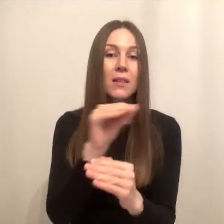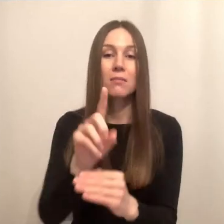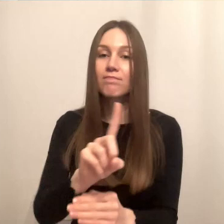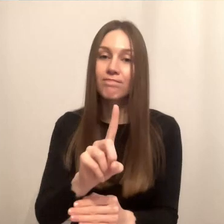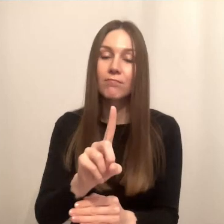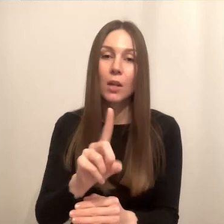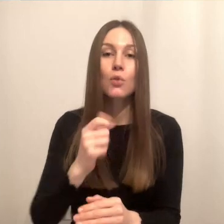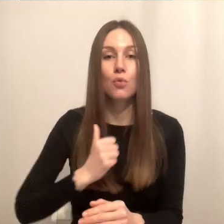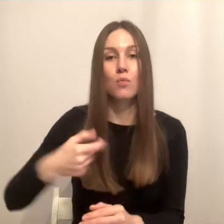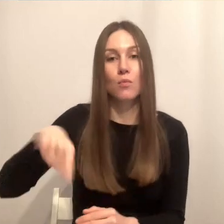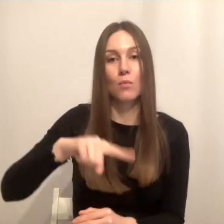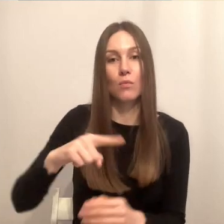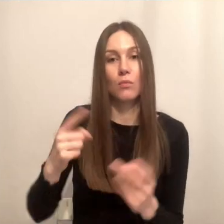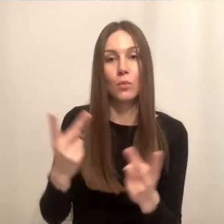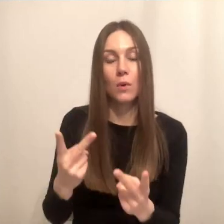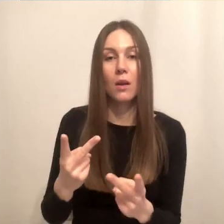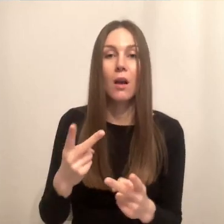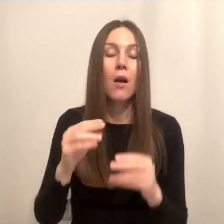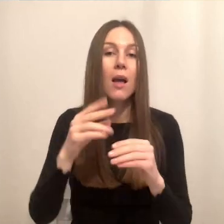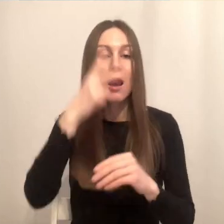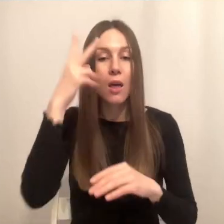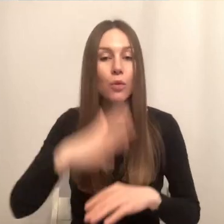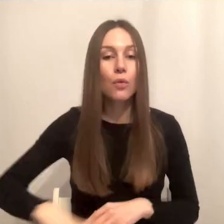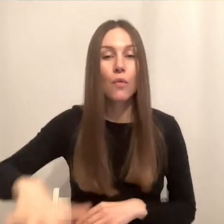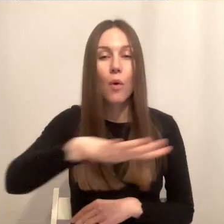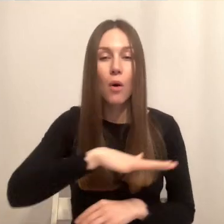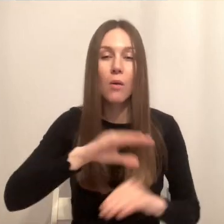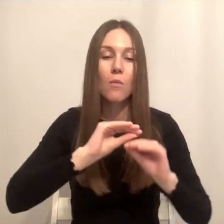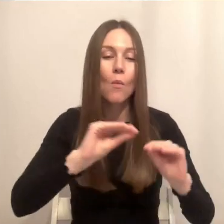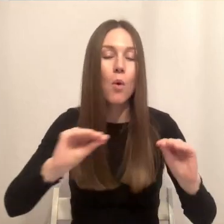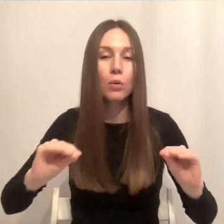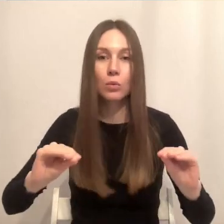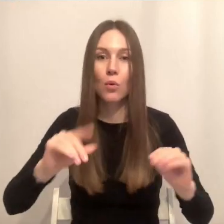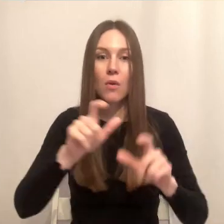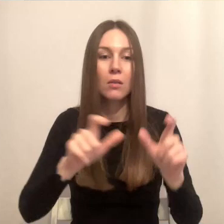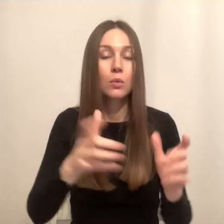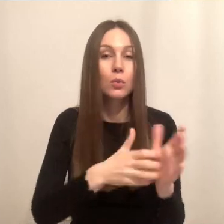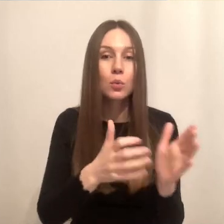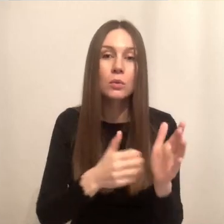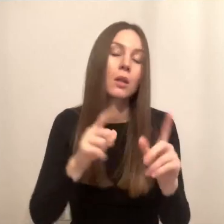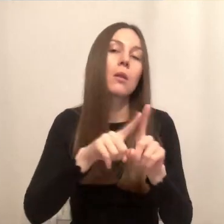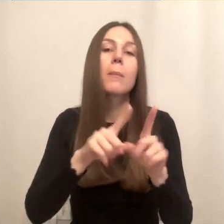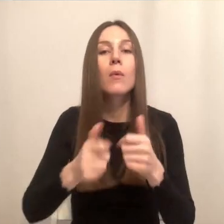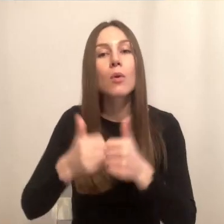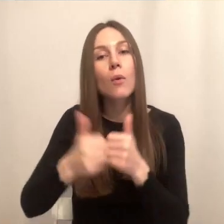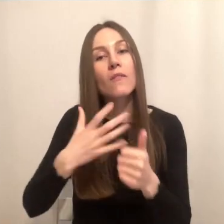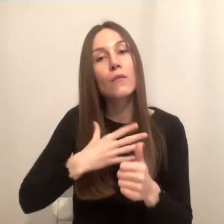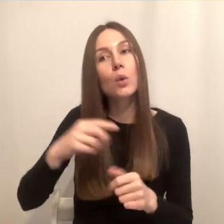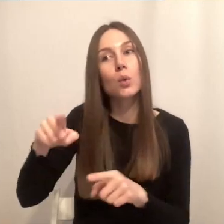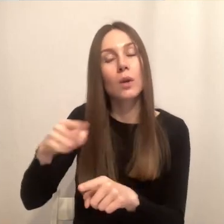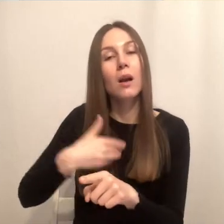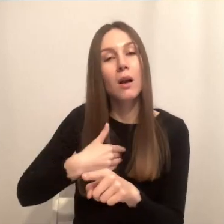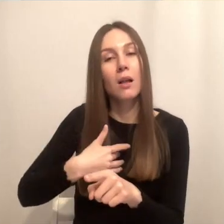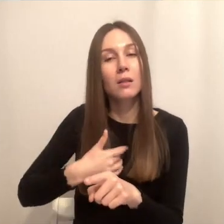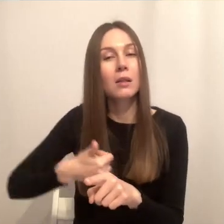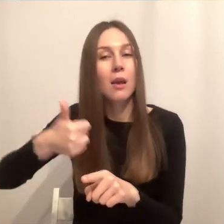Lietuvoje. Ir čia turbūt tektų konkuruoti su kitomis savivaldybėmis ir su Vilniumi, kurie galbūt yra geresnės sąlygos. Bet man atrodo,